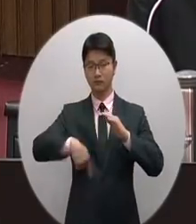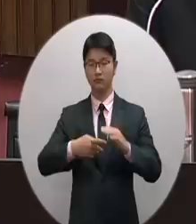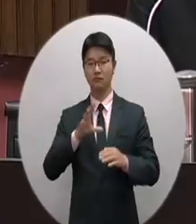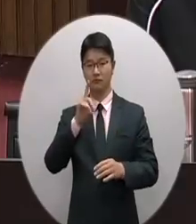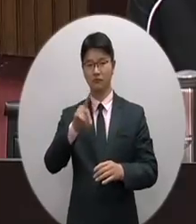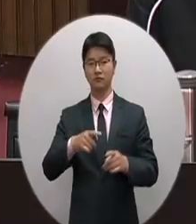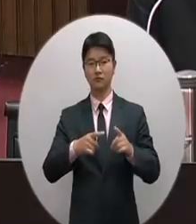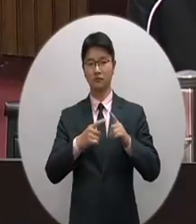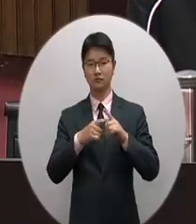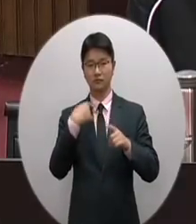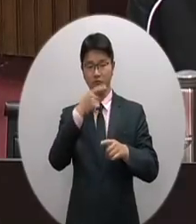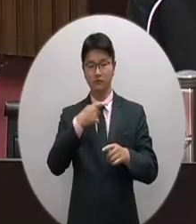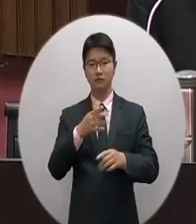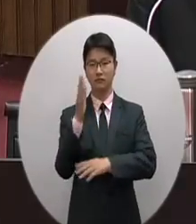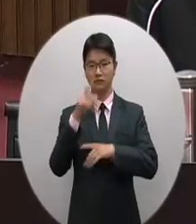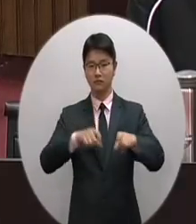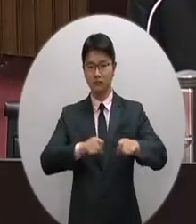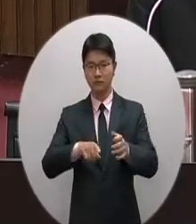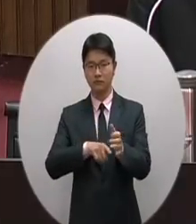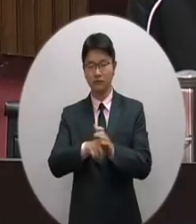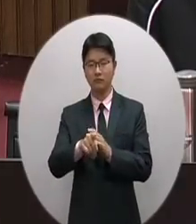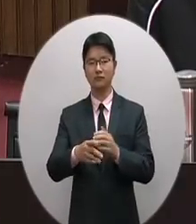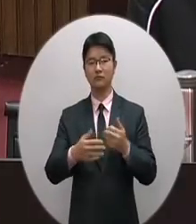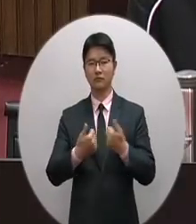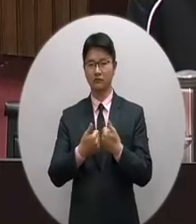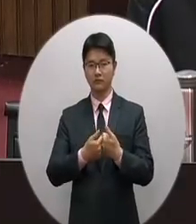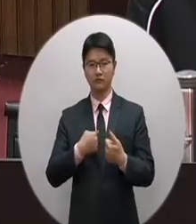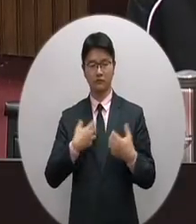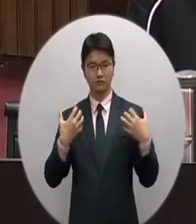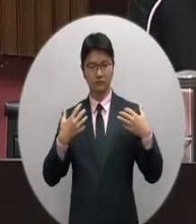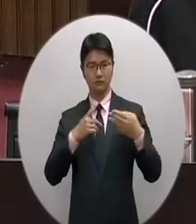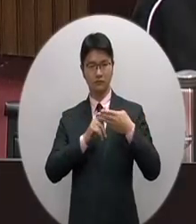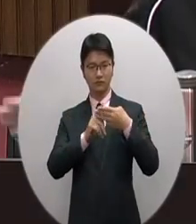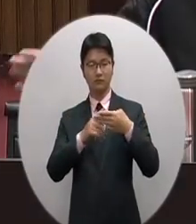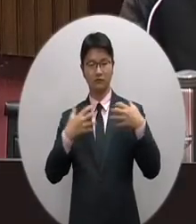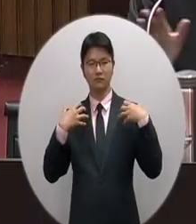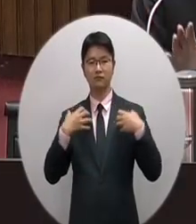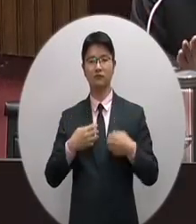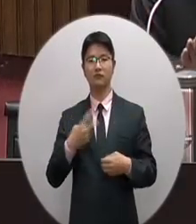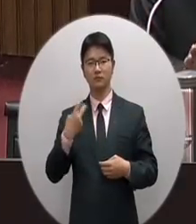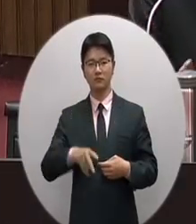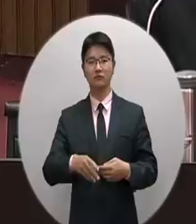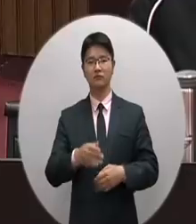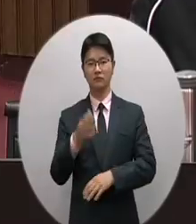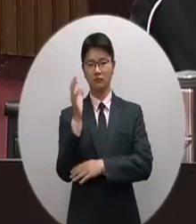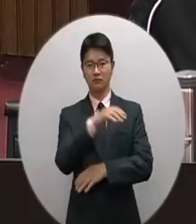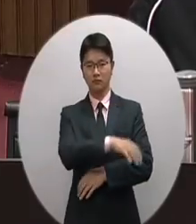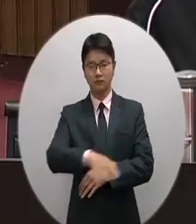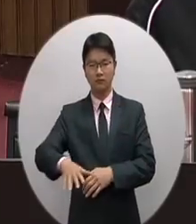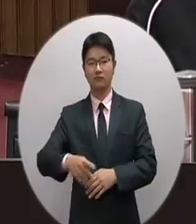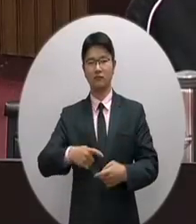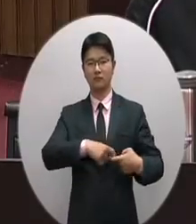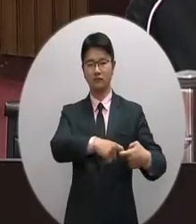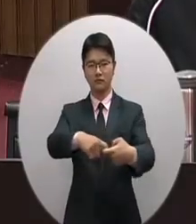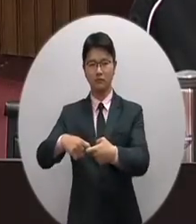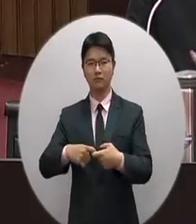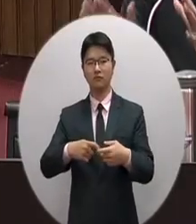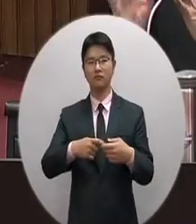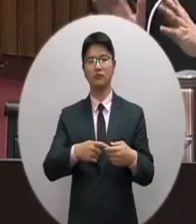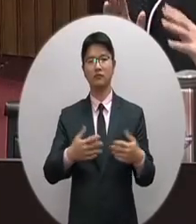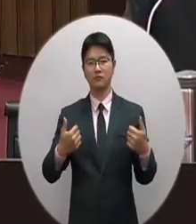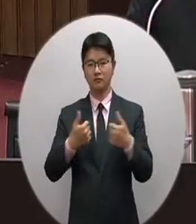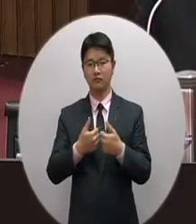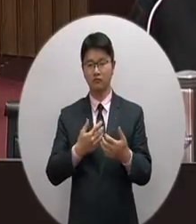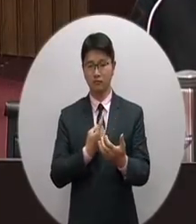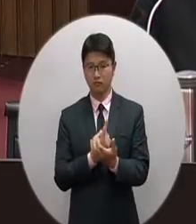人口政策的专案会议啦，这由我亲自主持。那也是跨部会参加，就是黄委员要求的，不应该